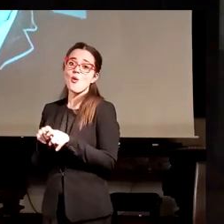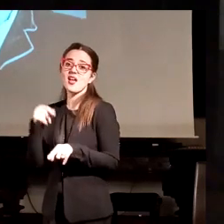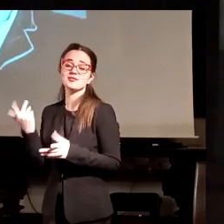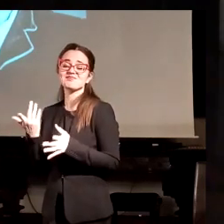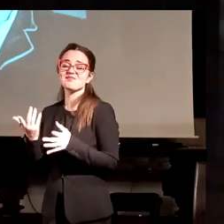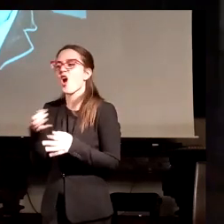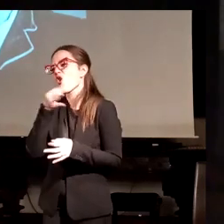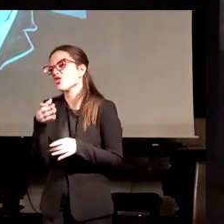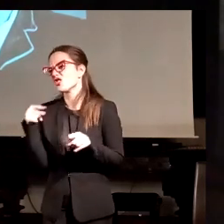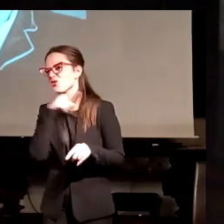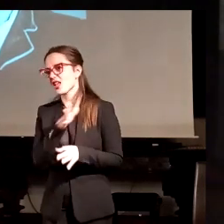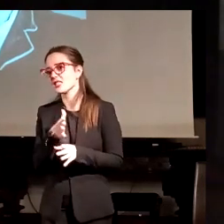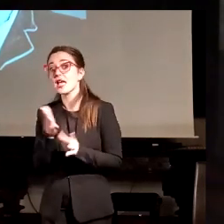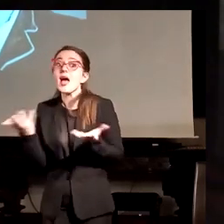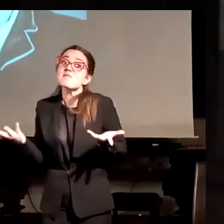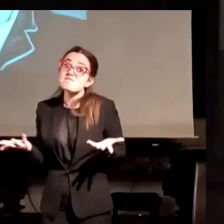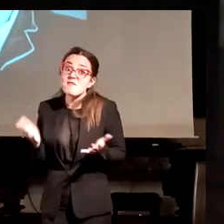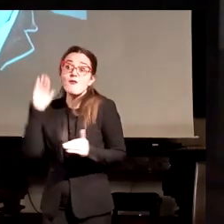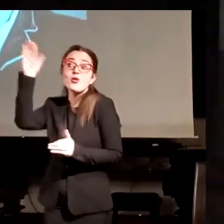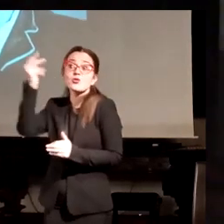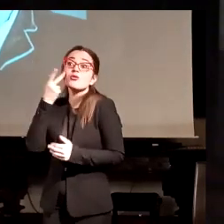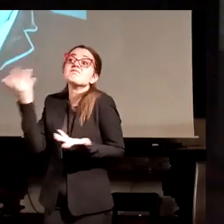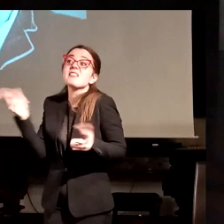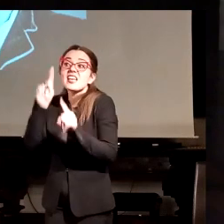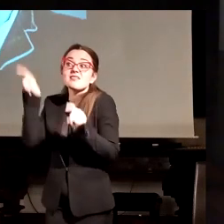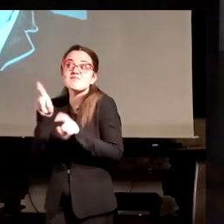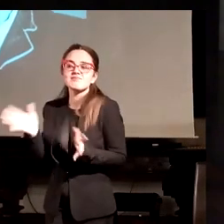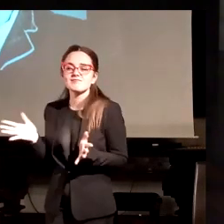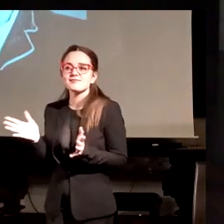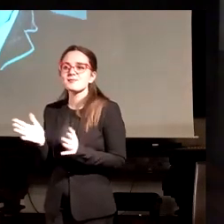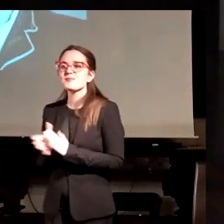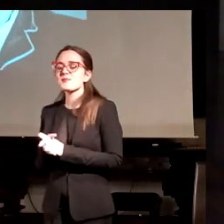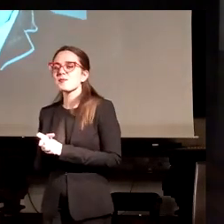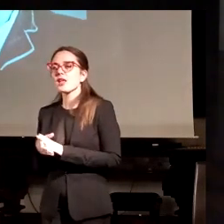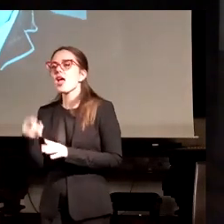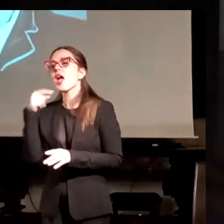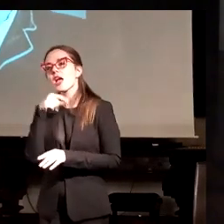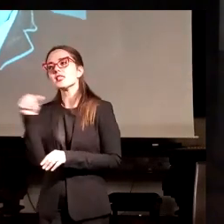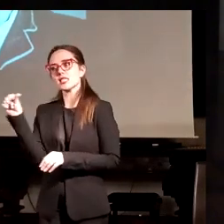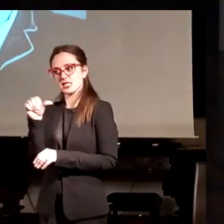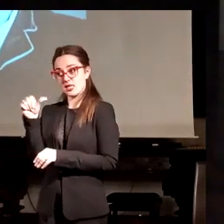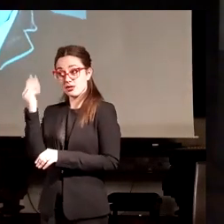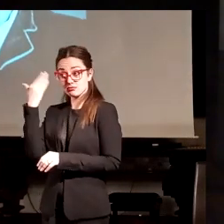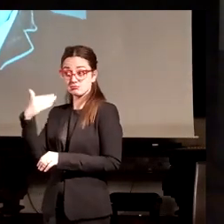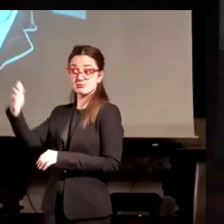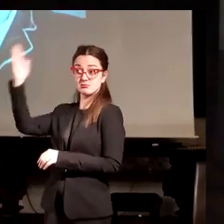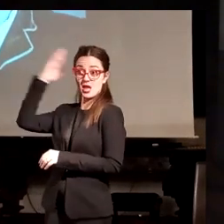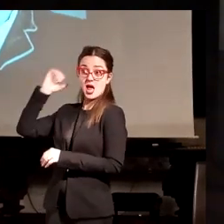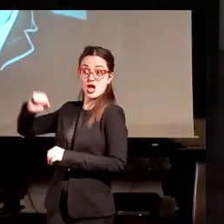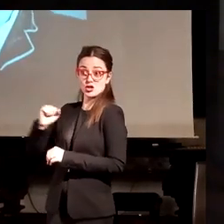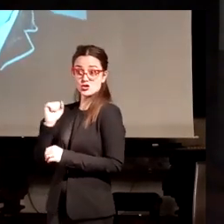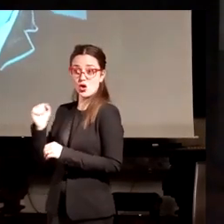non si sa stevens da dove prendersi una laurea in liga e scozia all'epoca